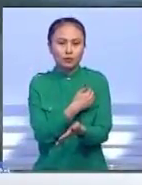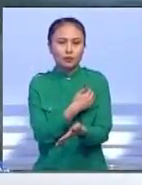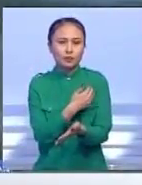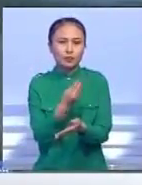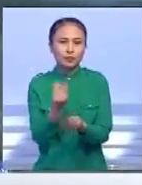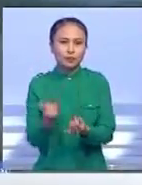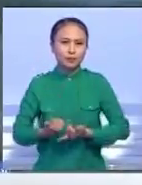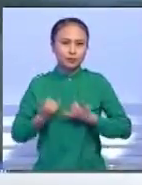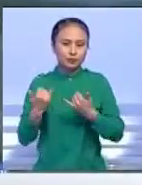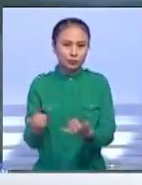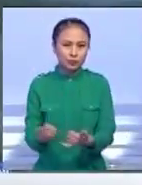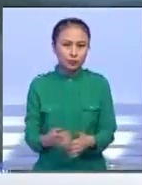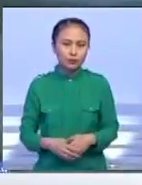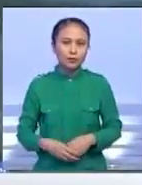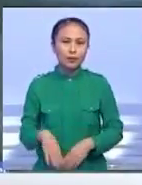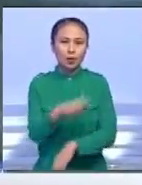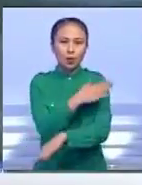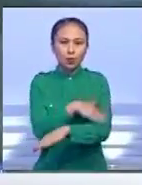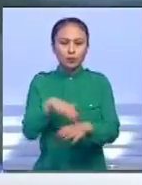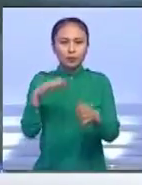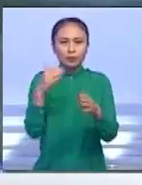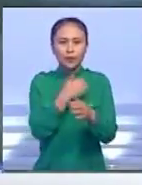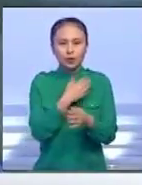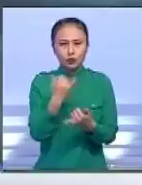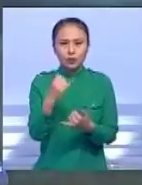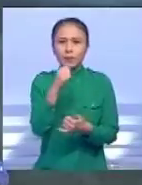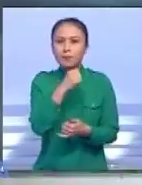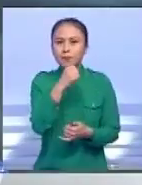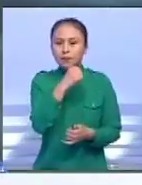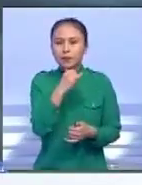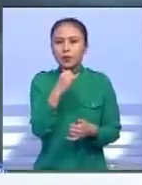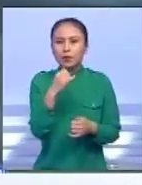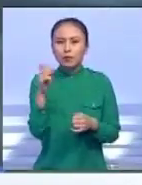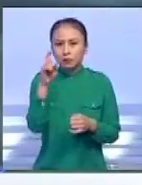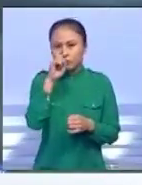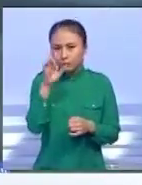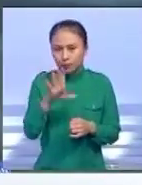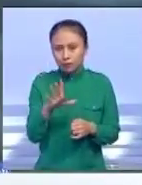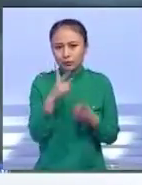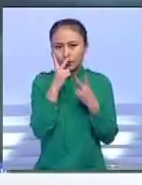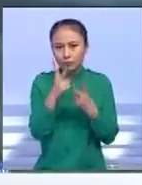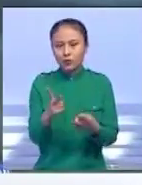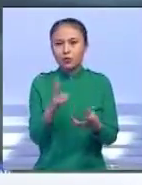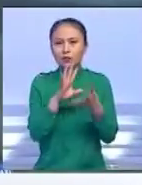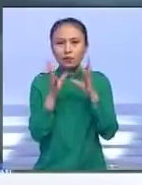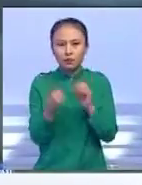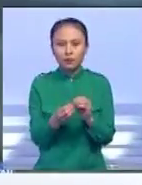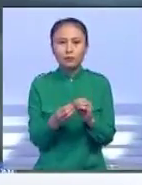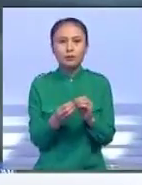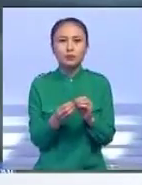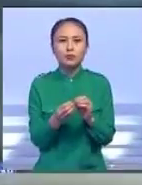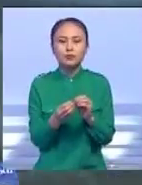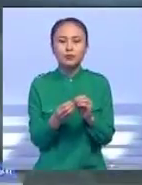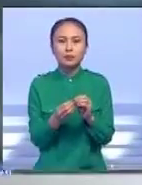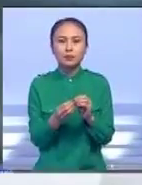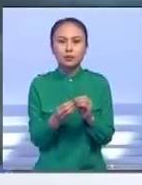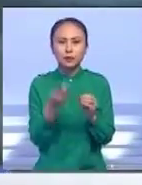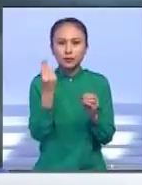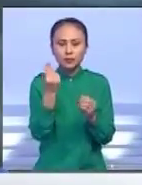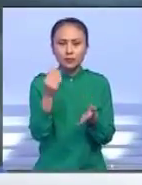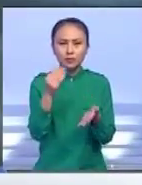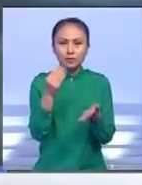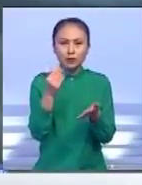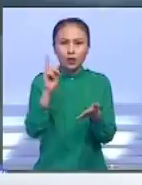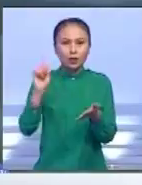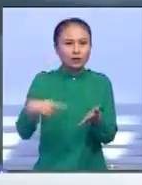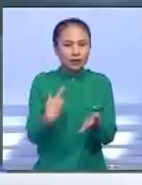дәне көше жарығын қойып, соны бір тәжірибені өткізіп жатырмыз. Нәтижесі жақсы. Бұл енді негізінен бір қаржы талап етпейді.